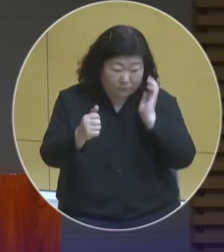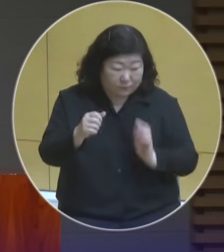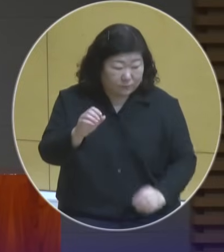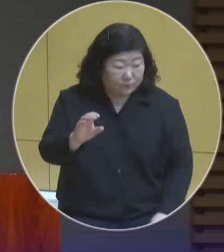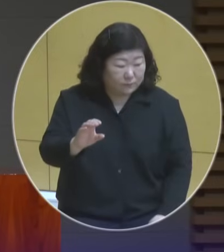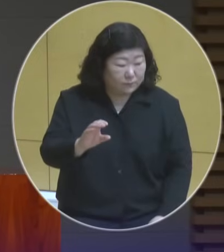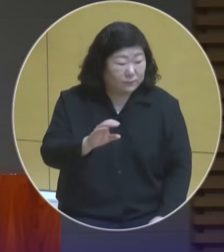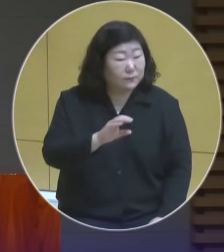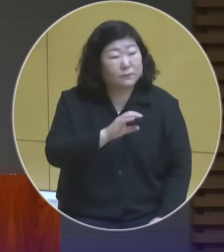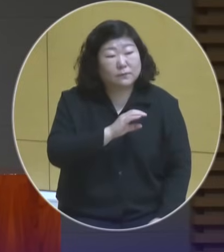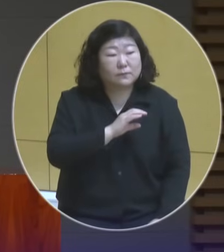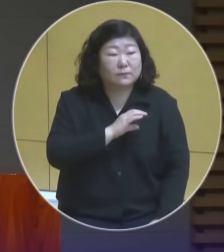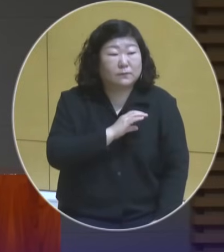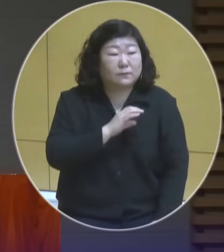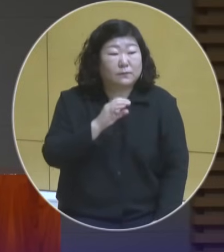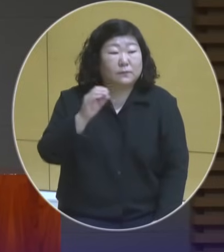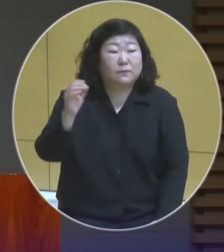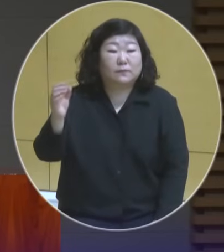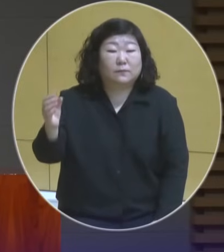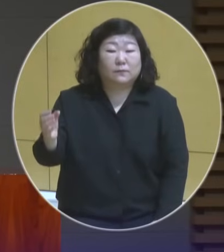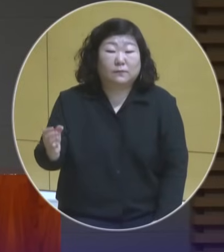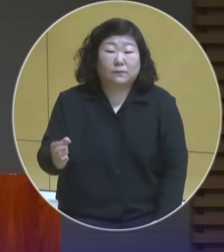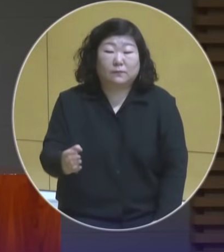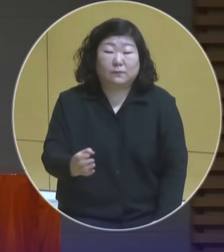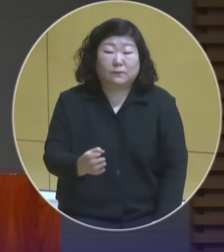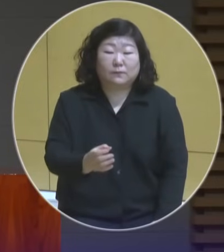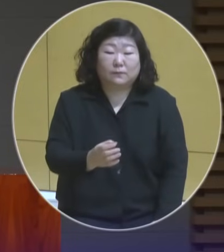지 이름